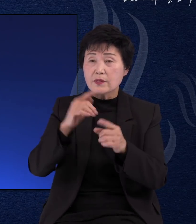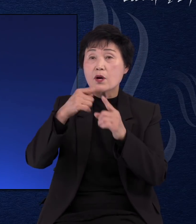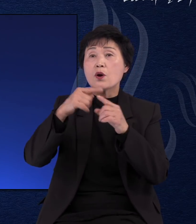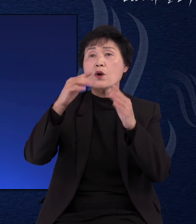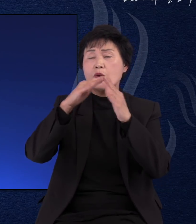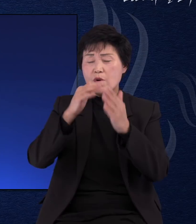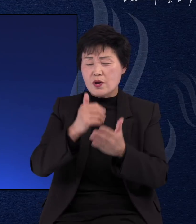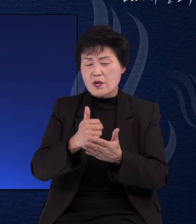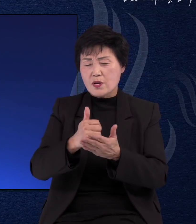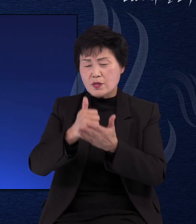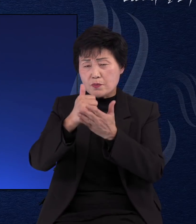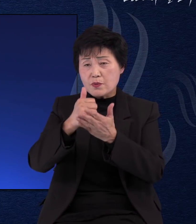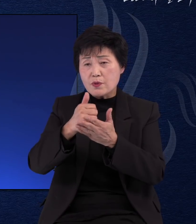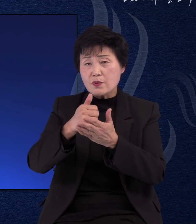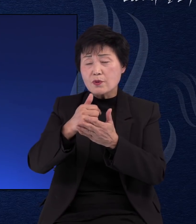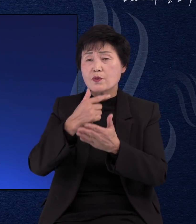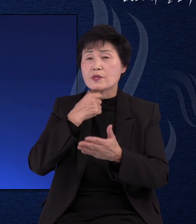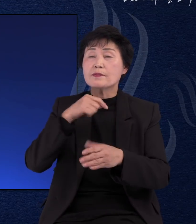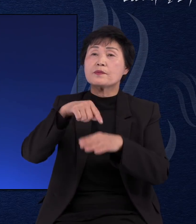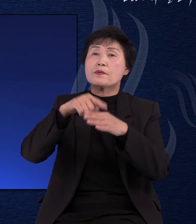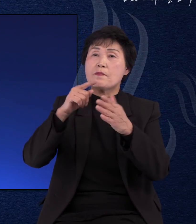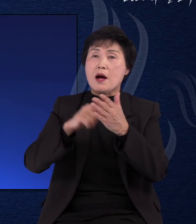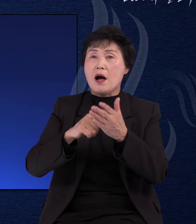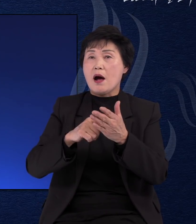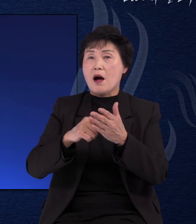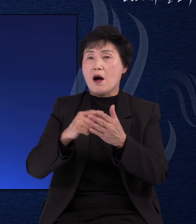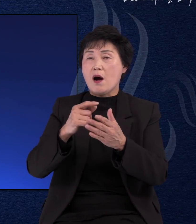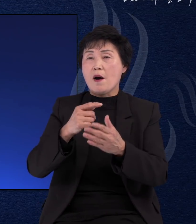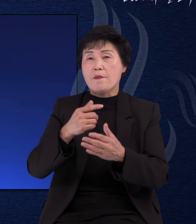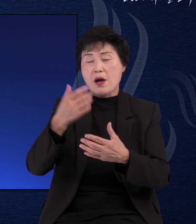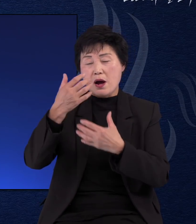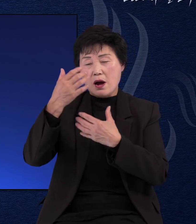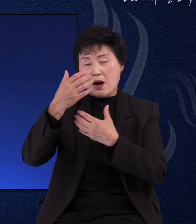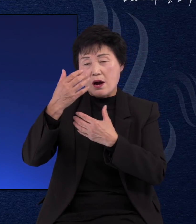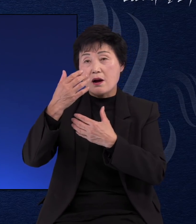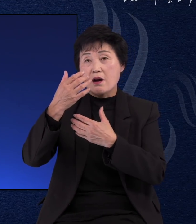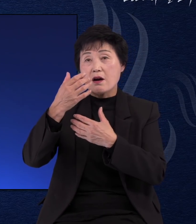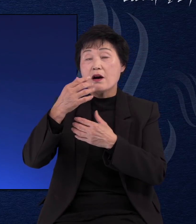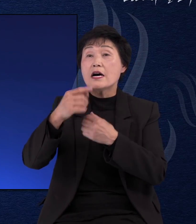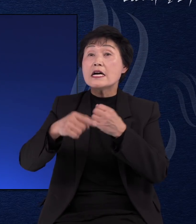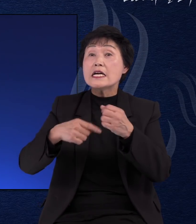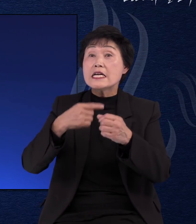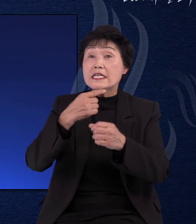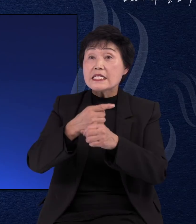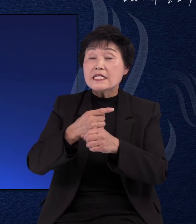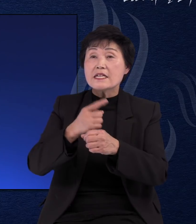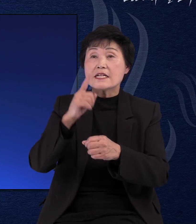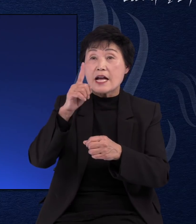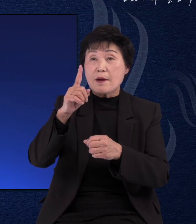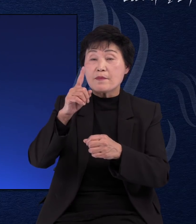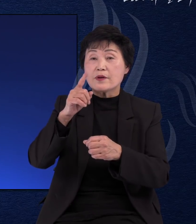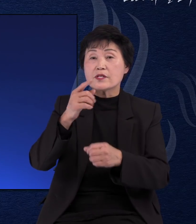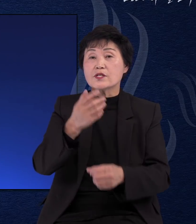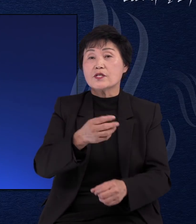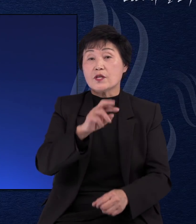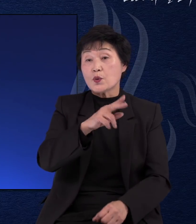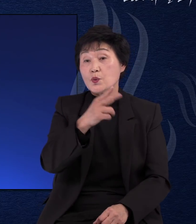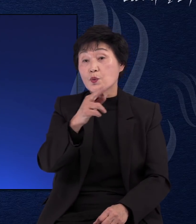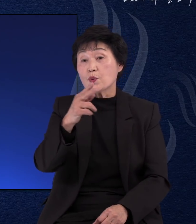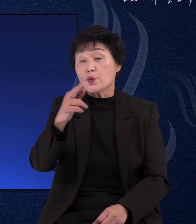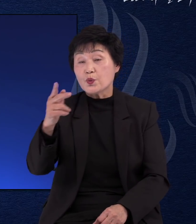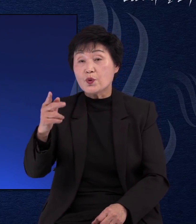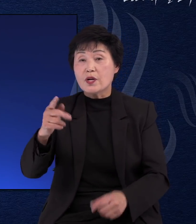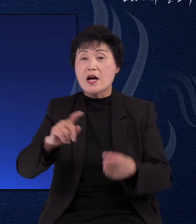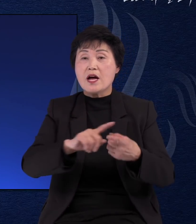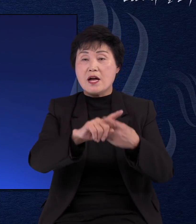커서 미주에 850개 한인 침례교회가 있는데 1년에 돌아가면서 전국 총회가 있는데, 전국 총회를 한 교회가